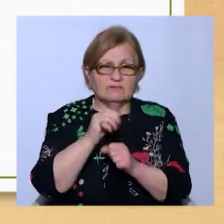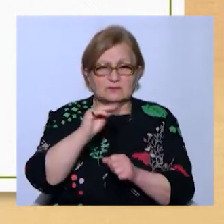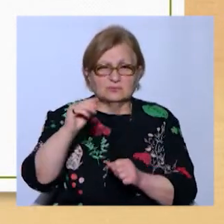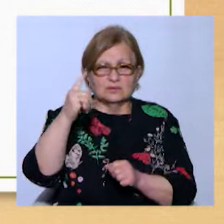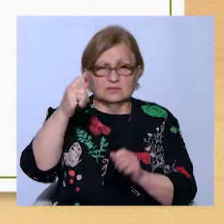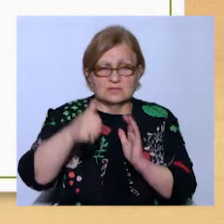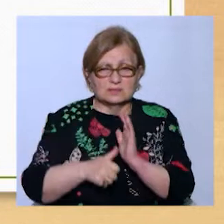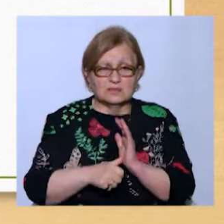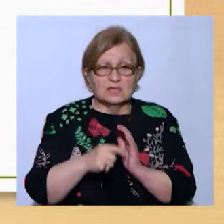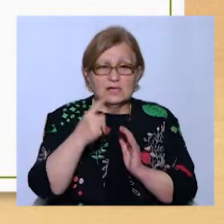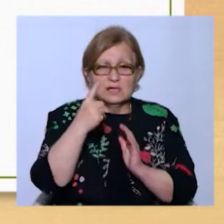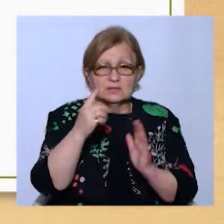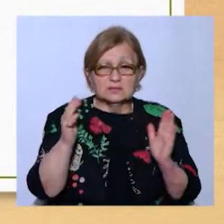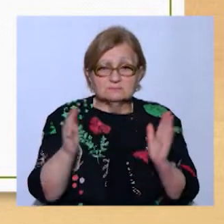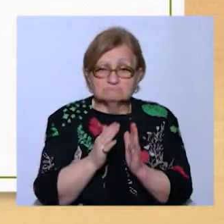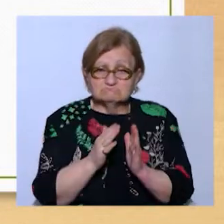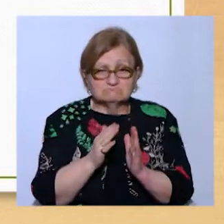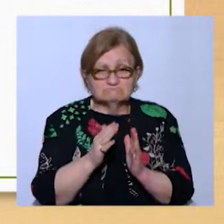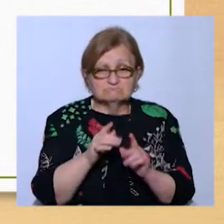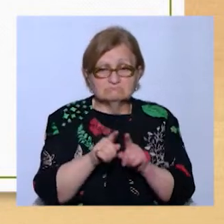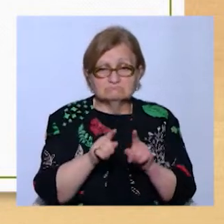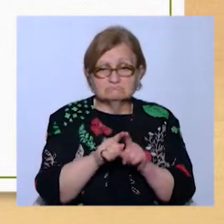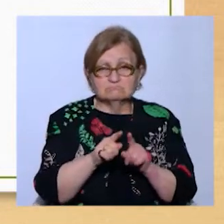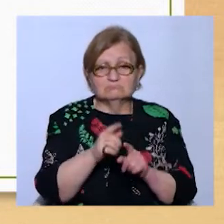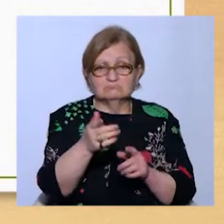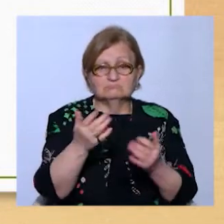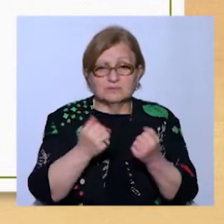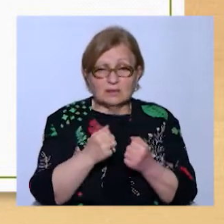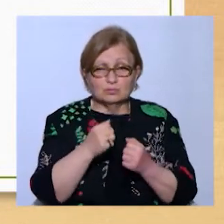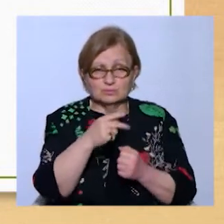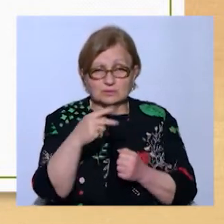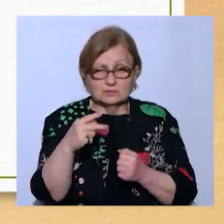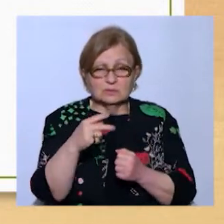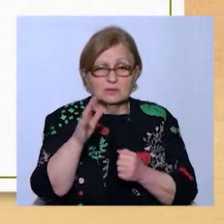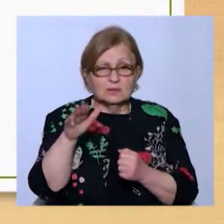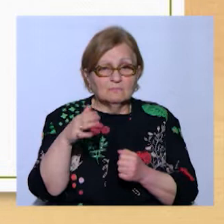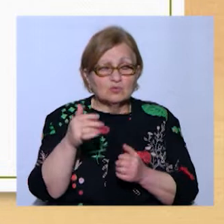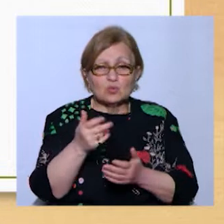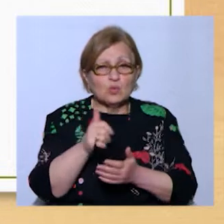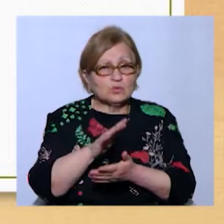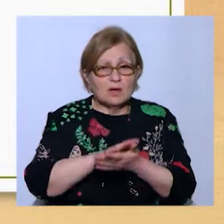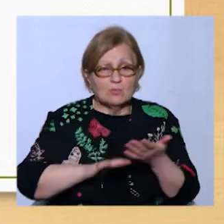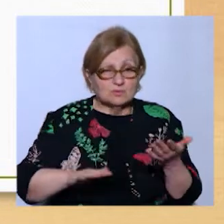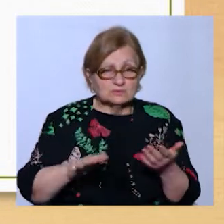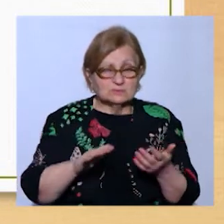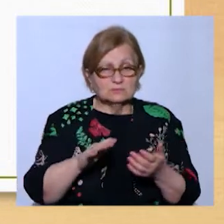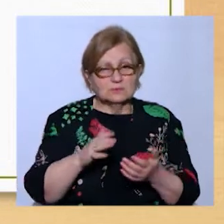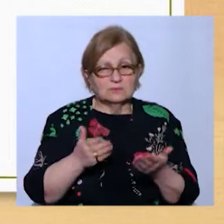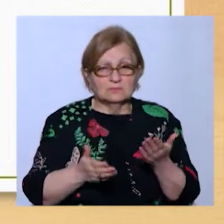ანალოგიურად 1-ზე ნაკლები ნებისმიერი ფუძის შემთხვევაში, ხოლო მიღებულ განტოლებას მერე როგორ გავაგრძელებთ მის ამოხსნას, ეს